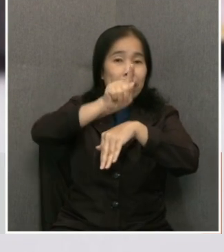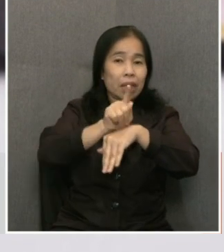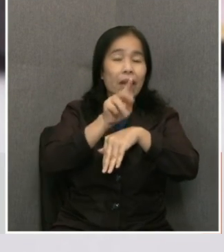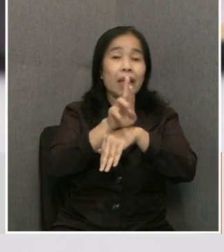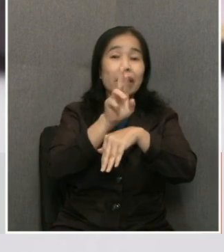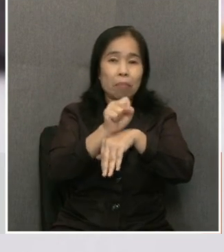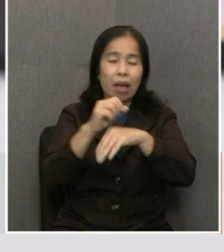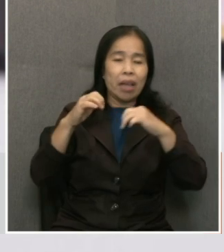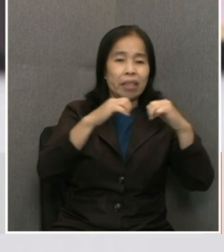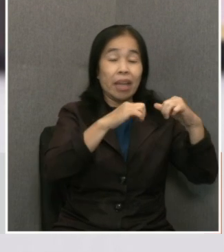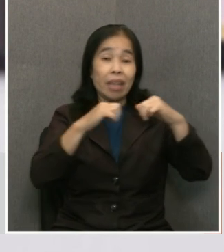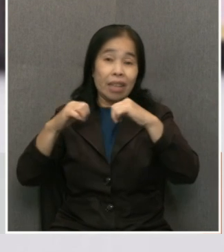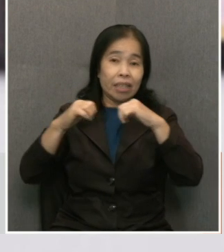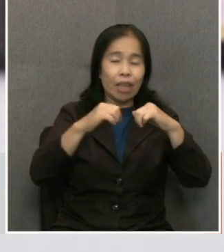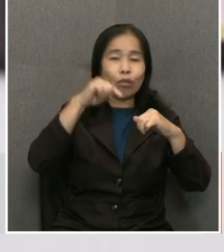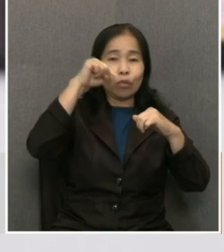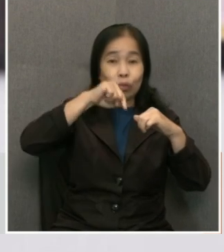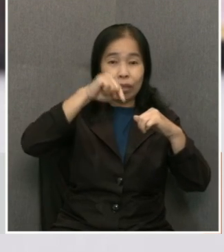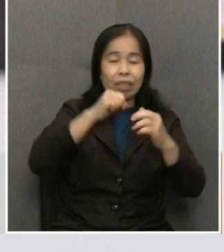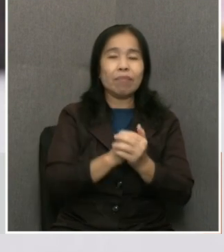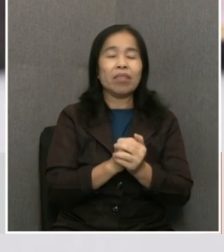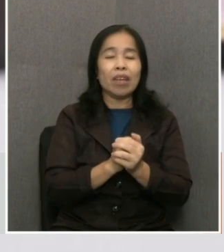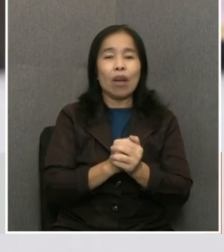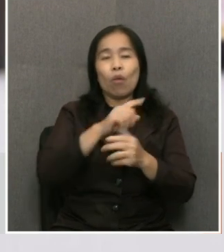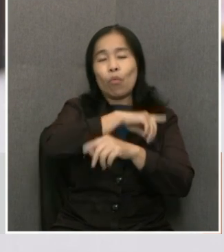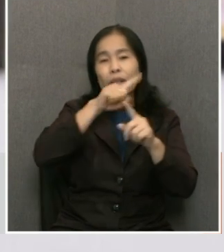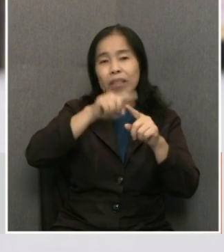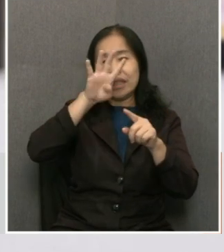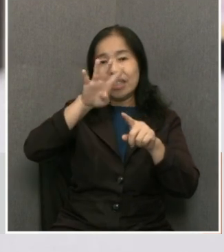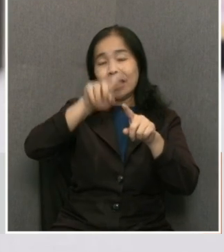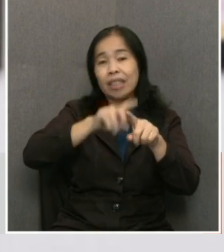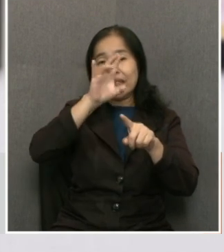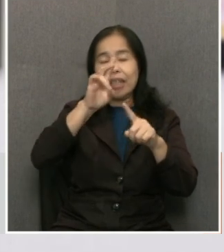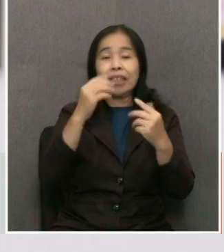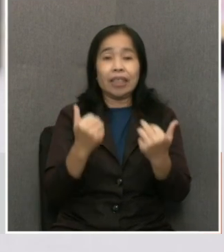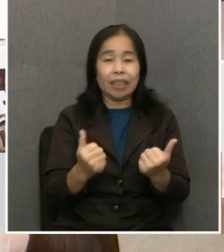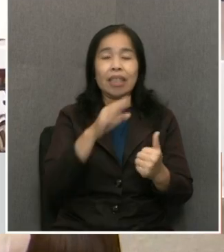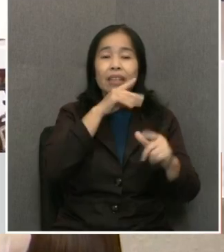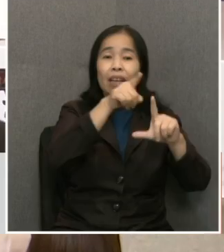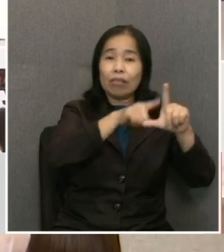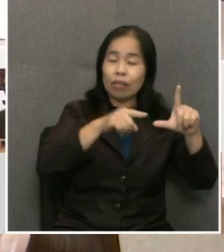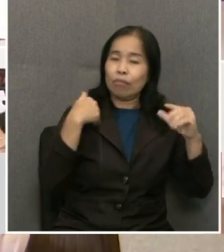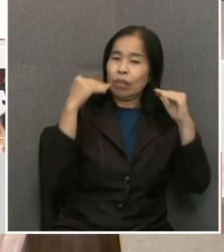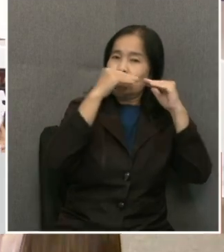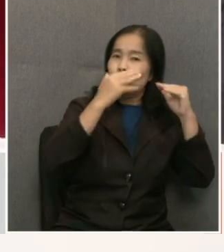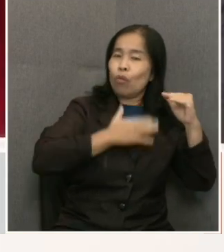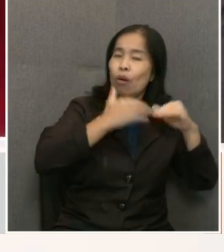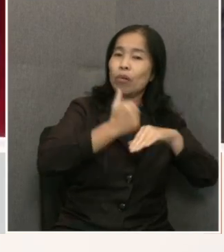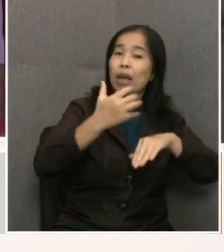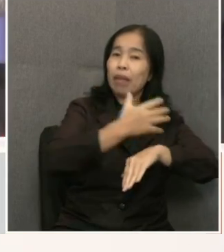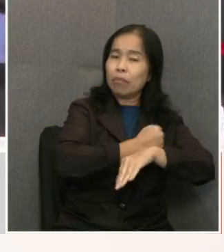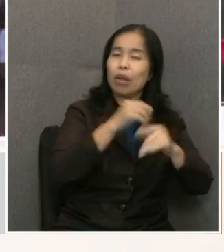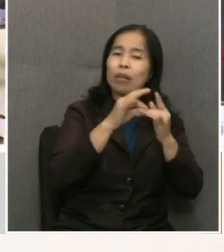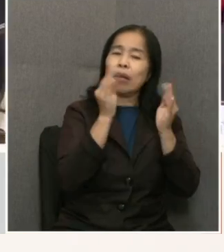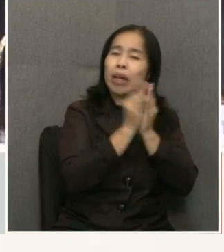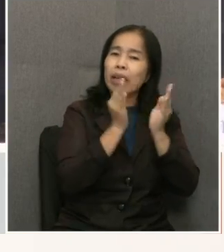ำแหน่งประธานสภาผู้แทนราษฎรในวันที่4กรกฎาคมนี้แม้พรรคก้าวไกลจะใช้สิทธิ์การเป็นพรรคการเมืองที่ชนะการเลือกตั้งล